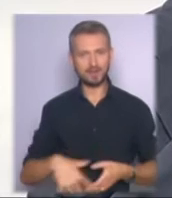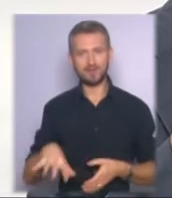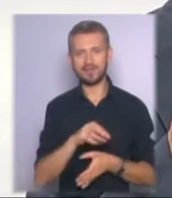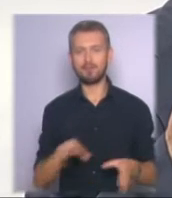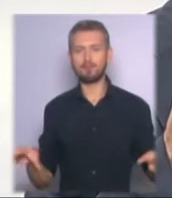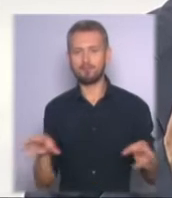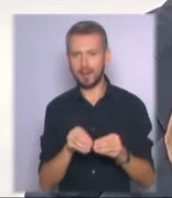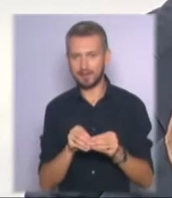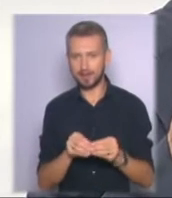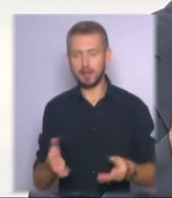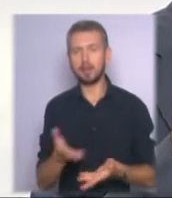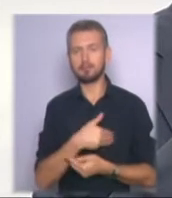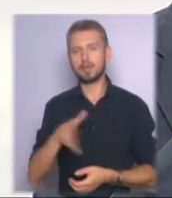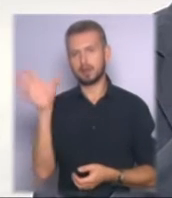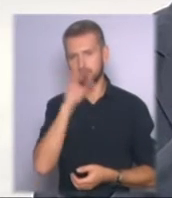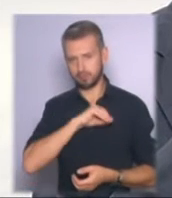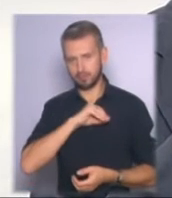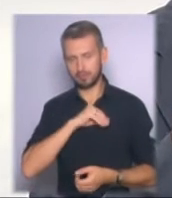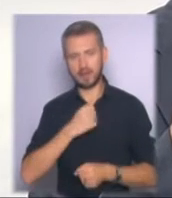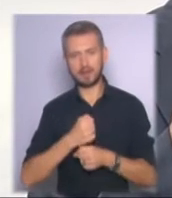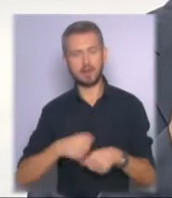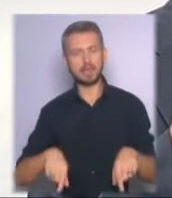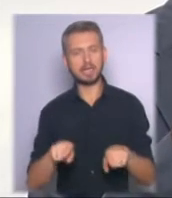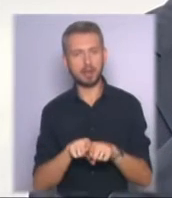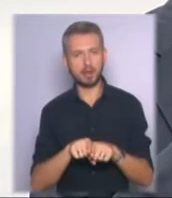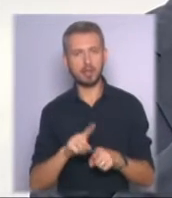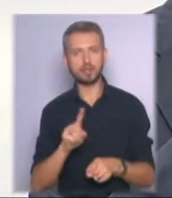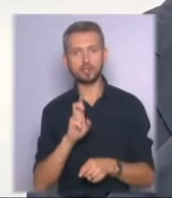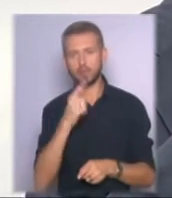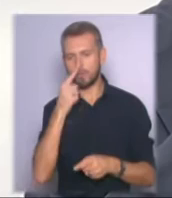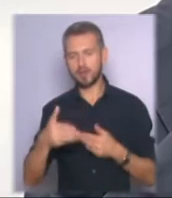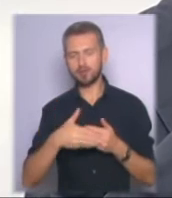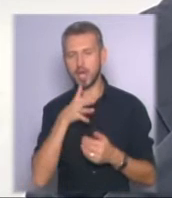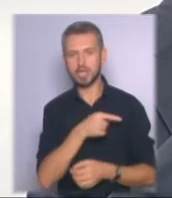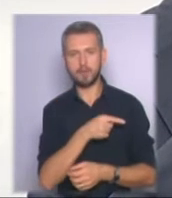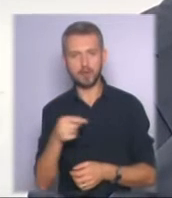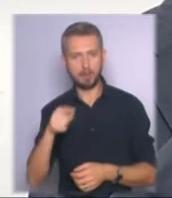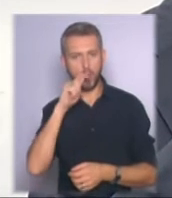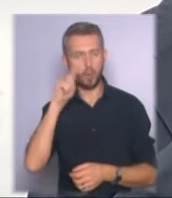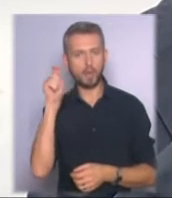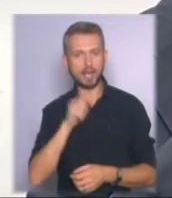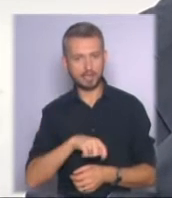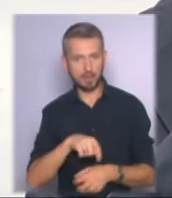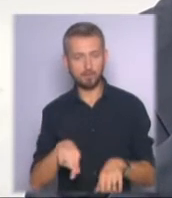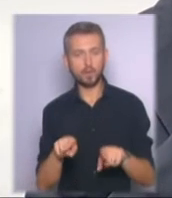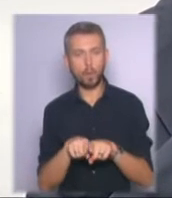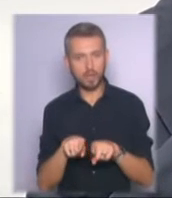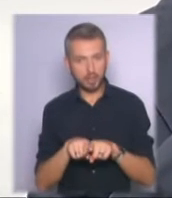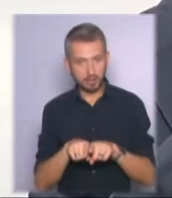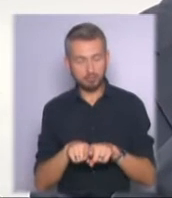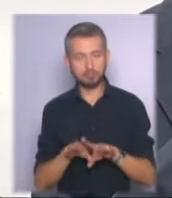вместе мы сможем сделать так, что в ближайшее время Украина все-таки